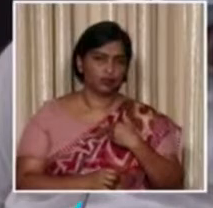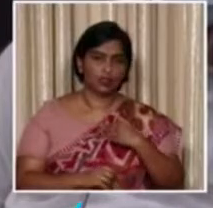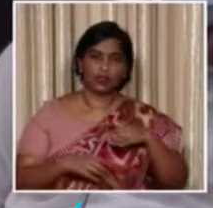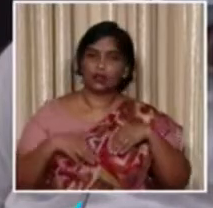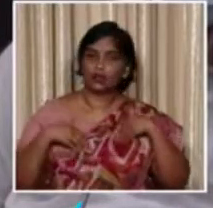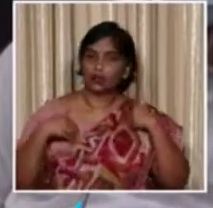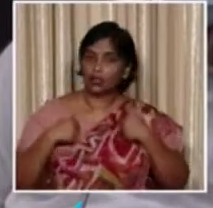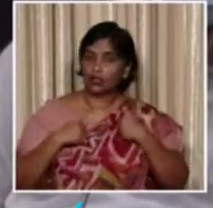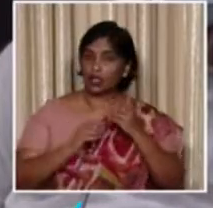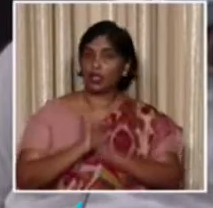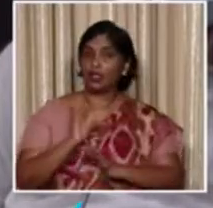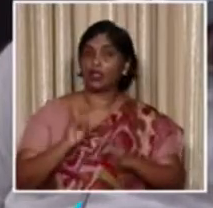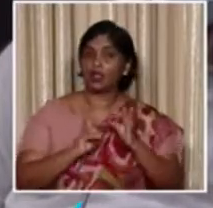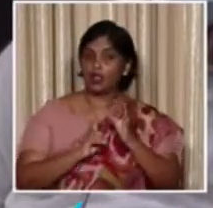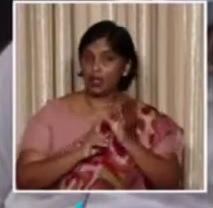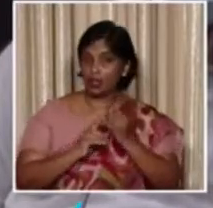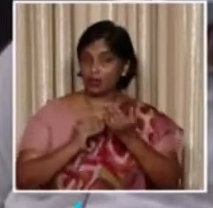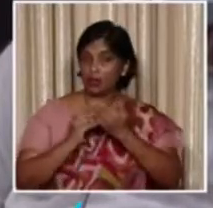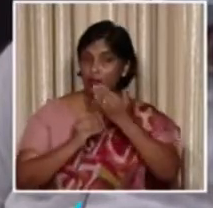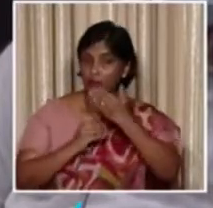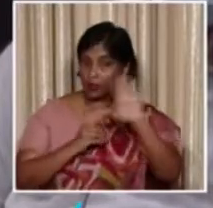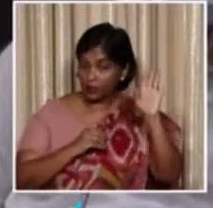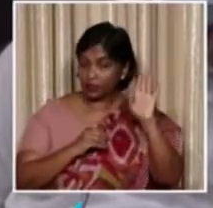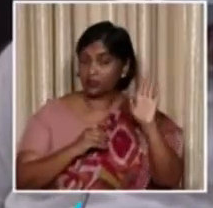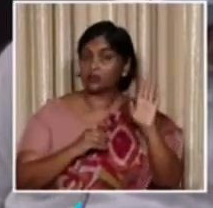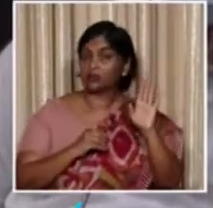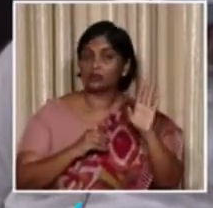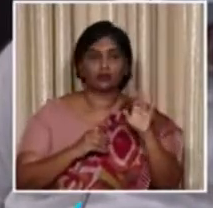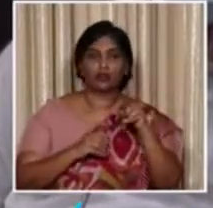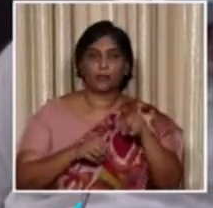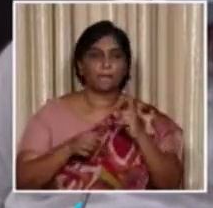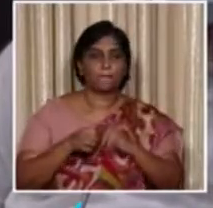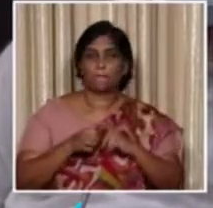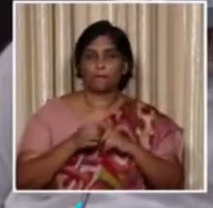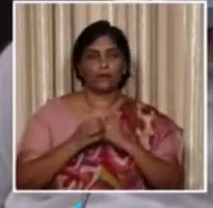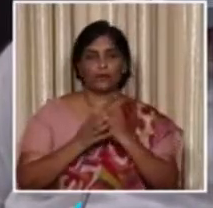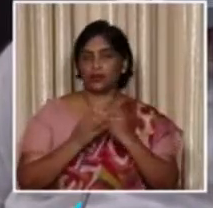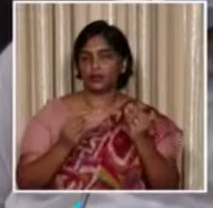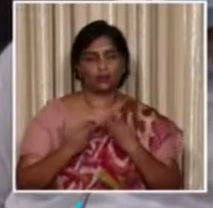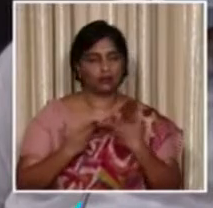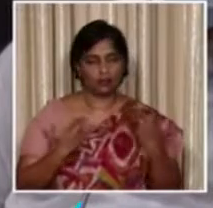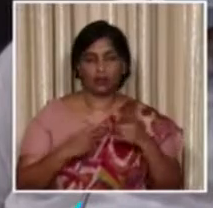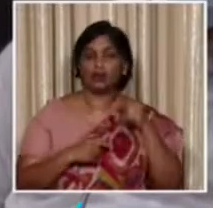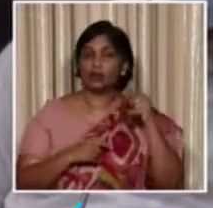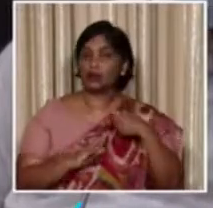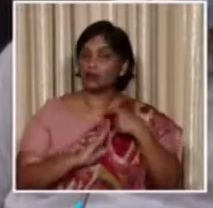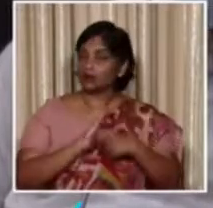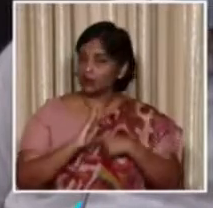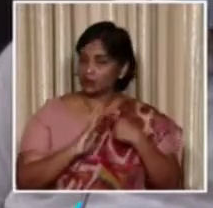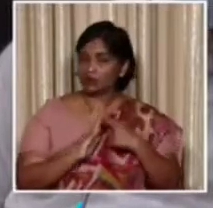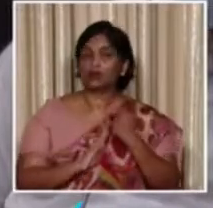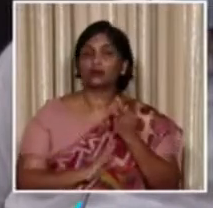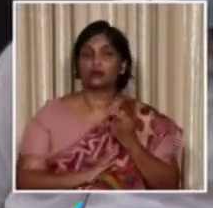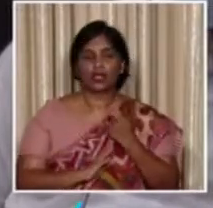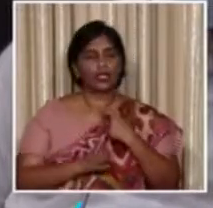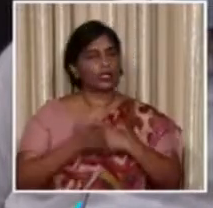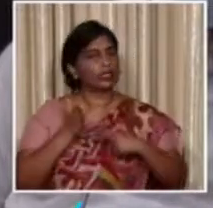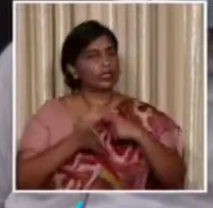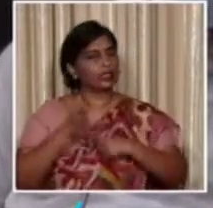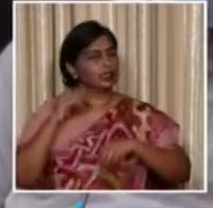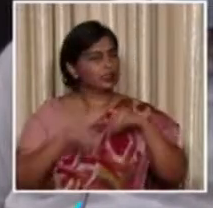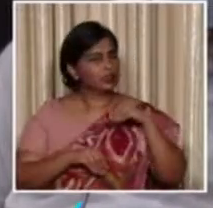සෞඛ්‍ය ඇමතිතුමා ඉවත් කිරීමෙන් කොහෙත්ම මේ ප්‍රශ්නේ විසඳෙන්නේ නැහැ. මේ රටේ අද ආර්ථික